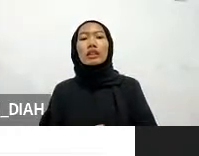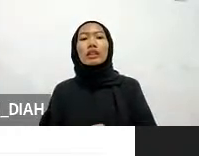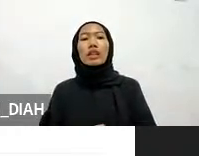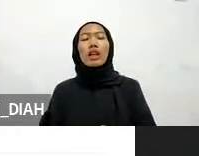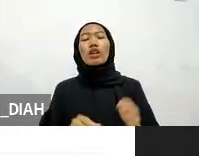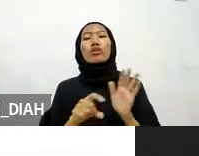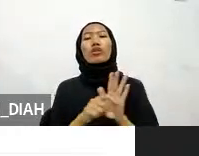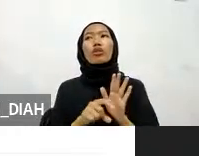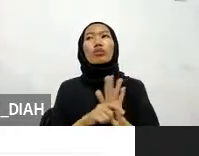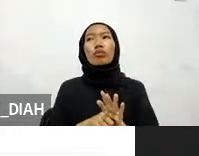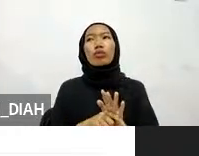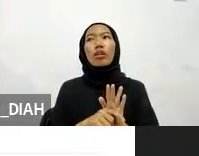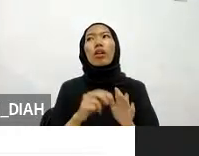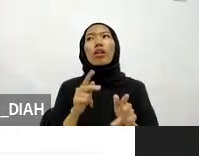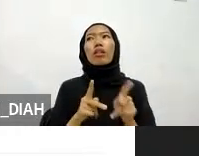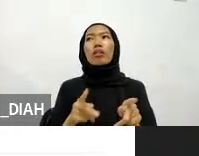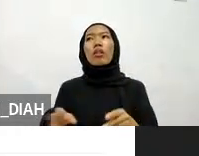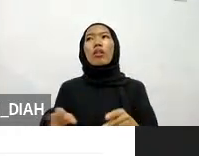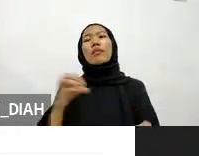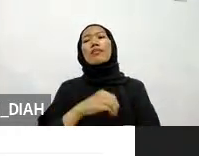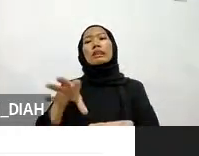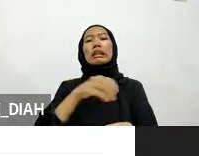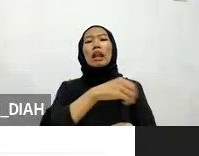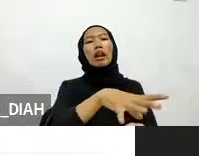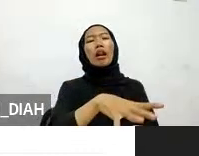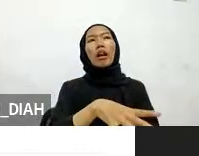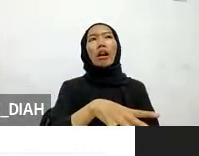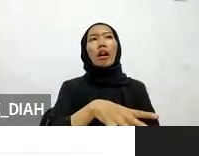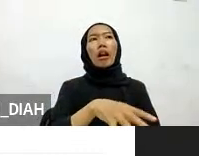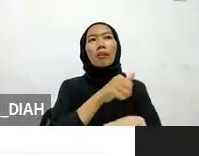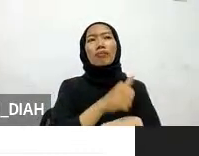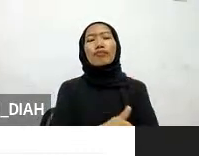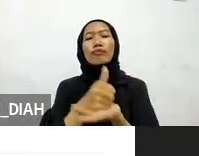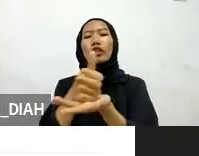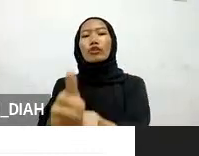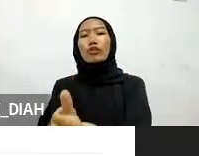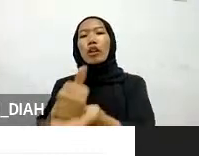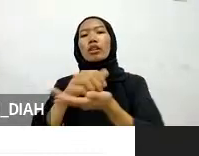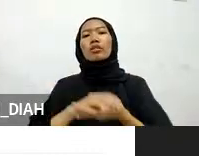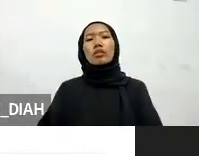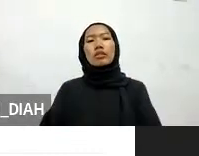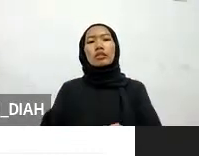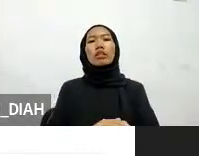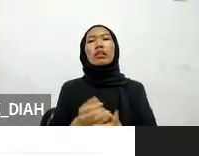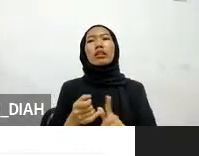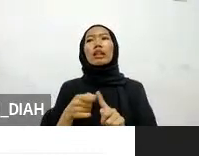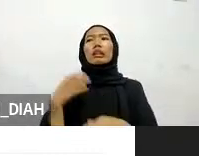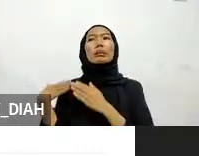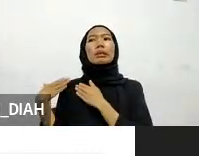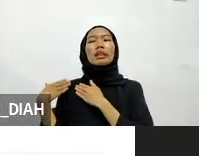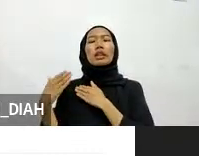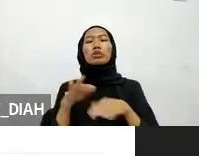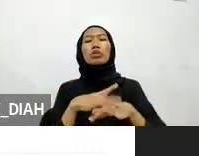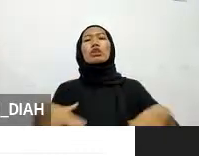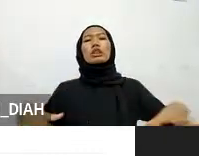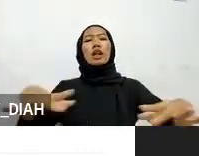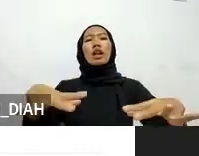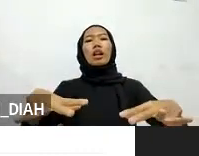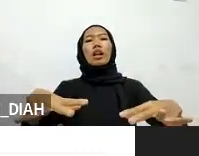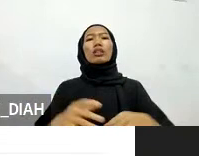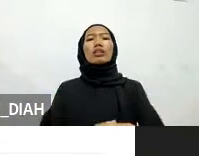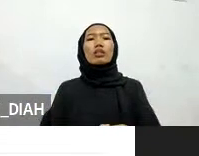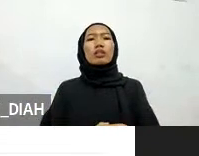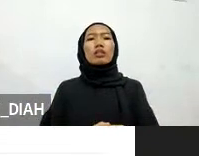melalui Kemensos, tetapi juga seperti yang kita ketahui dana untuk kesehatan saja